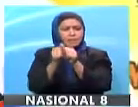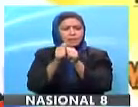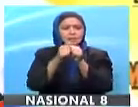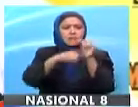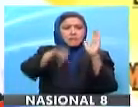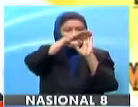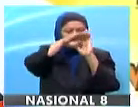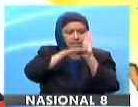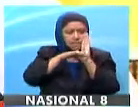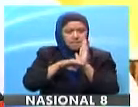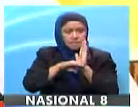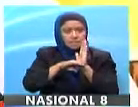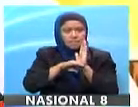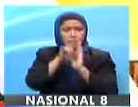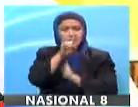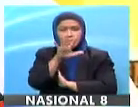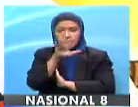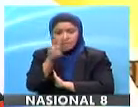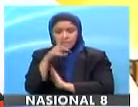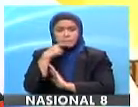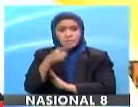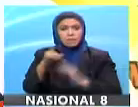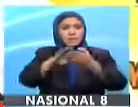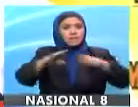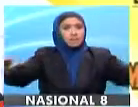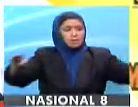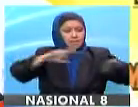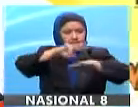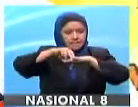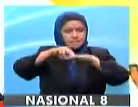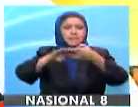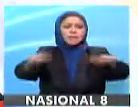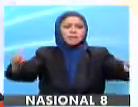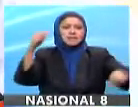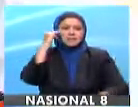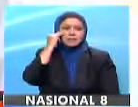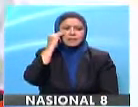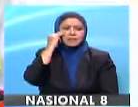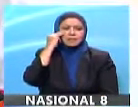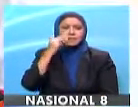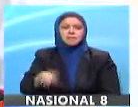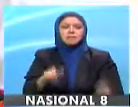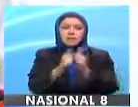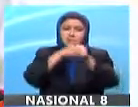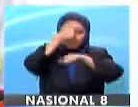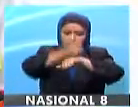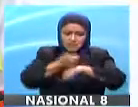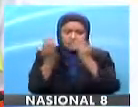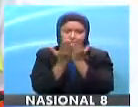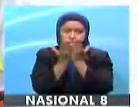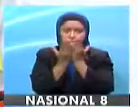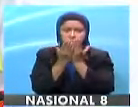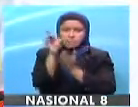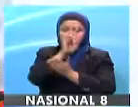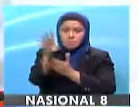Perlembagaan Persekutuan yang memperuntukkan bahasa kebangsaan ialah bahasa Melayu. Justeru dengan penubuhan tersebut, ia dapat mengukuhkan bahasa Melayu